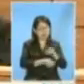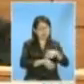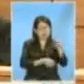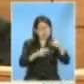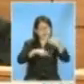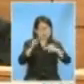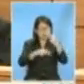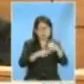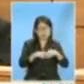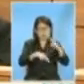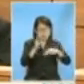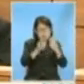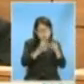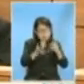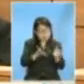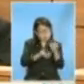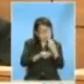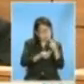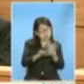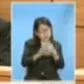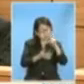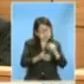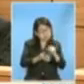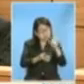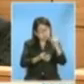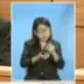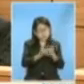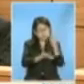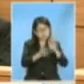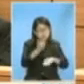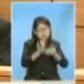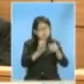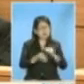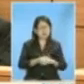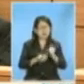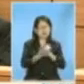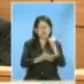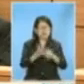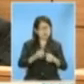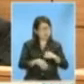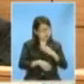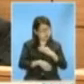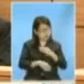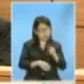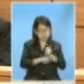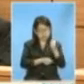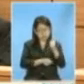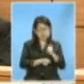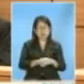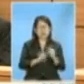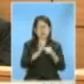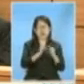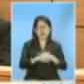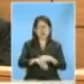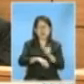อบประธานรัฐสภากล้าไหมครับนี่ผมยกตัวอย่างครับแล้วก็นาฬิก